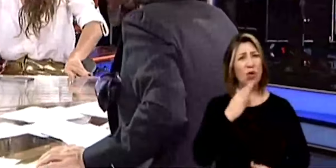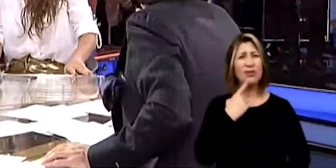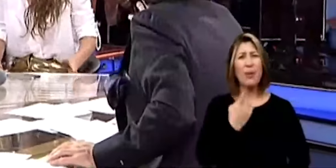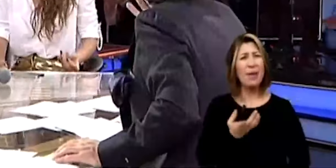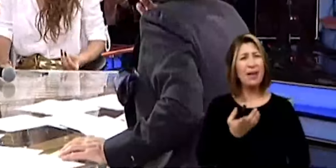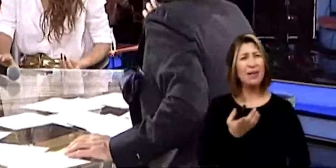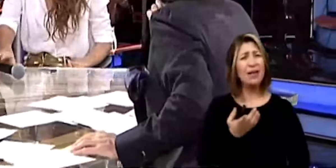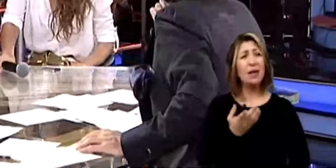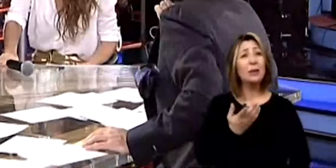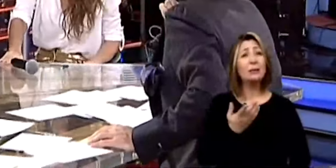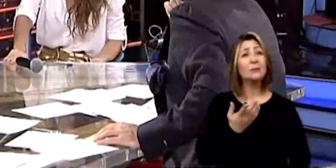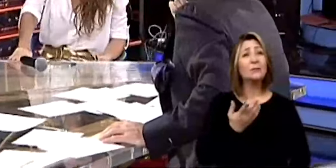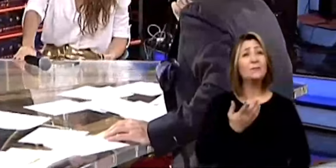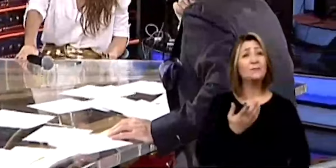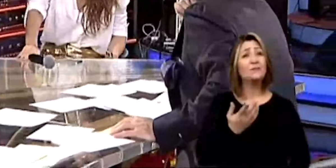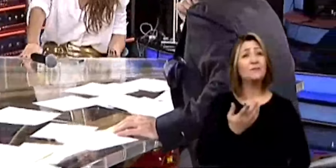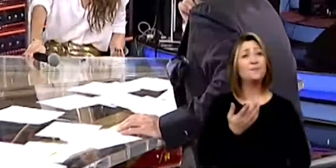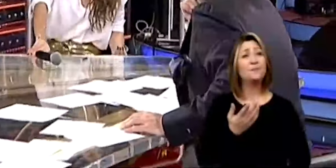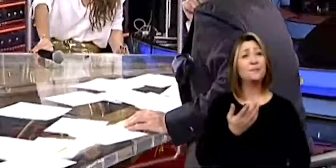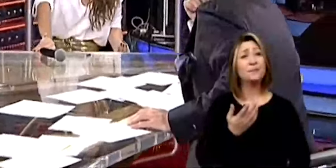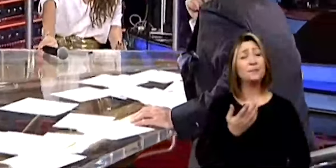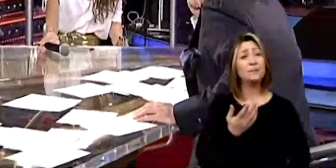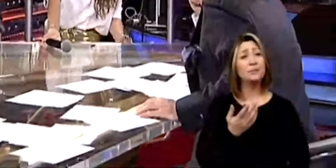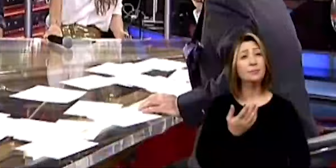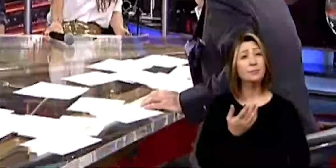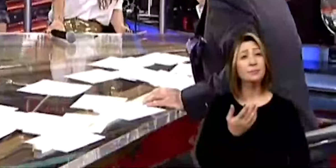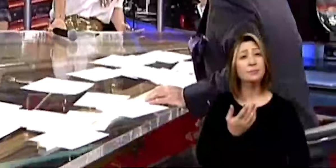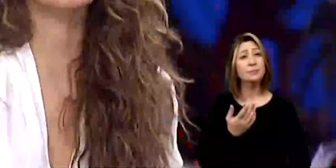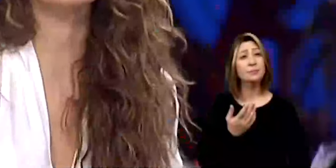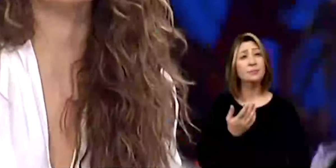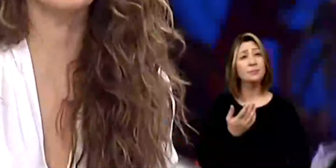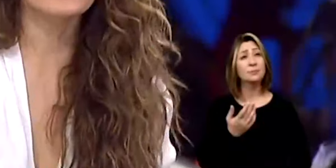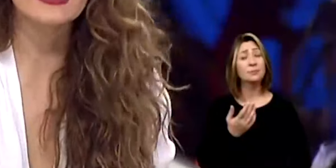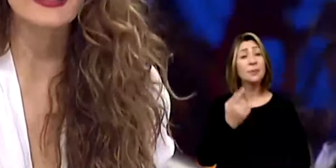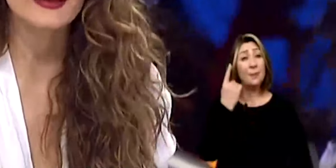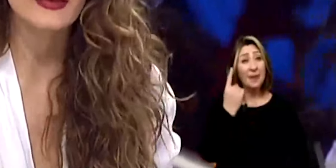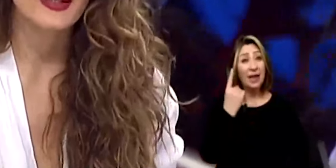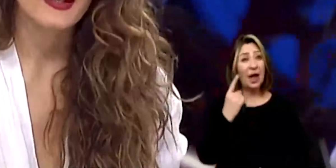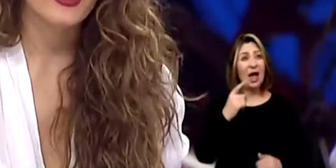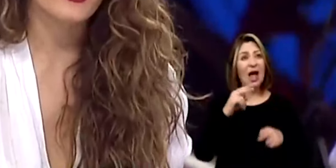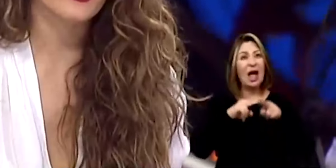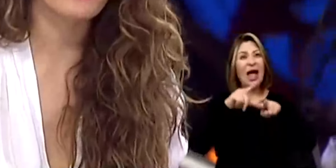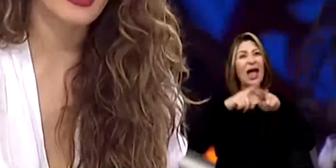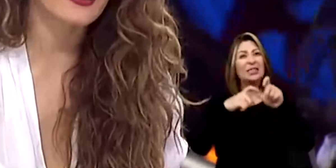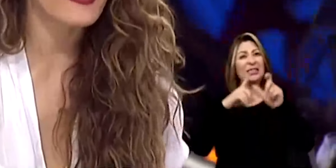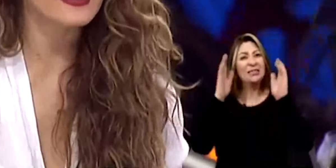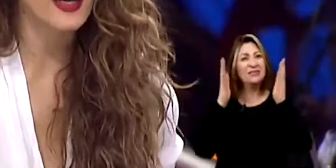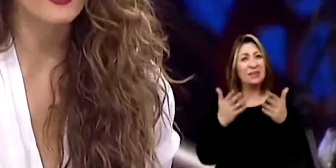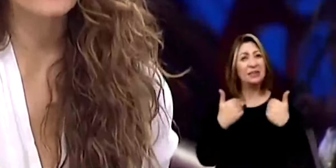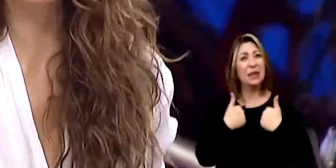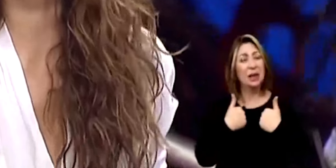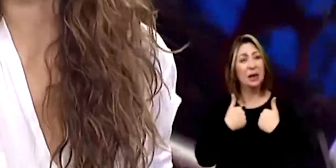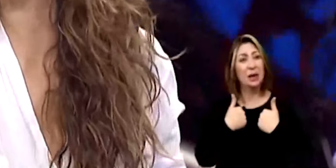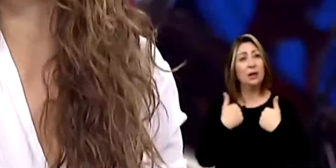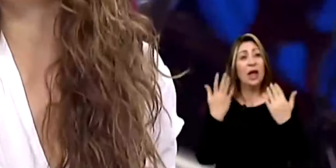demek ya? Hayır yani bir kere kaslıyım. Belki evet